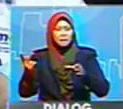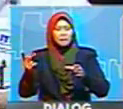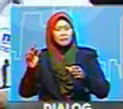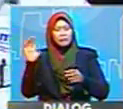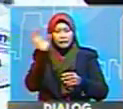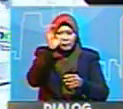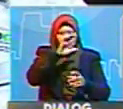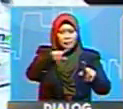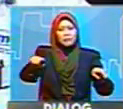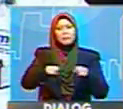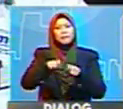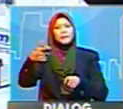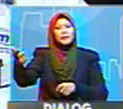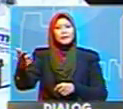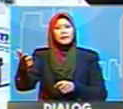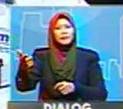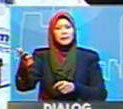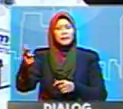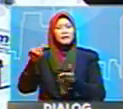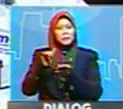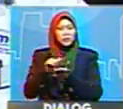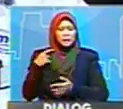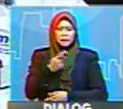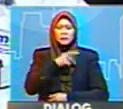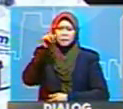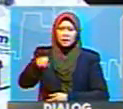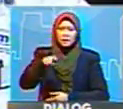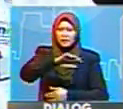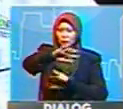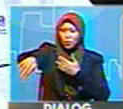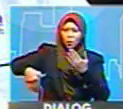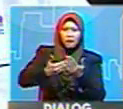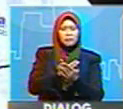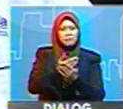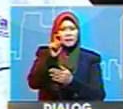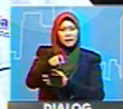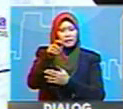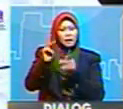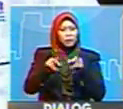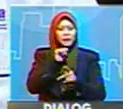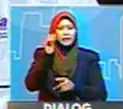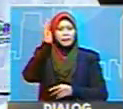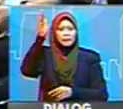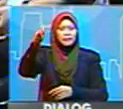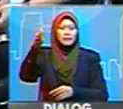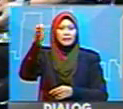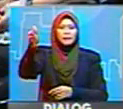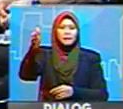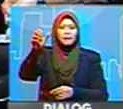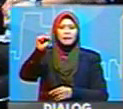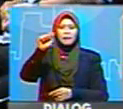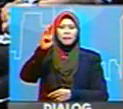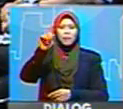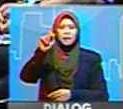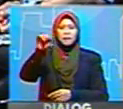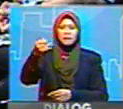lain itu sebab itu saya katakan tadi bahawa kita mesti menguasai keseluran rantaian kalau tidak mereka akan sambutan kita dan di sini Saya melihat keperluannya